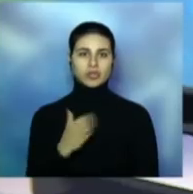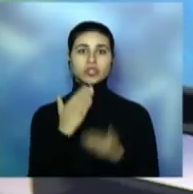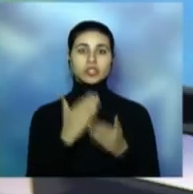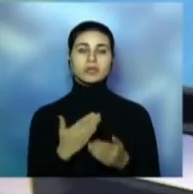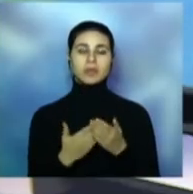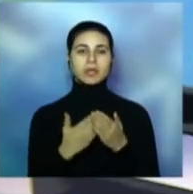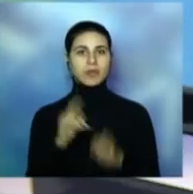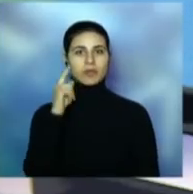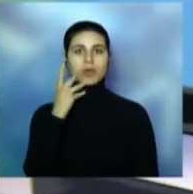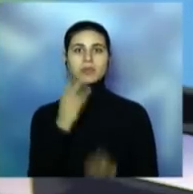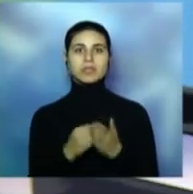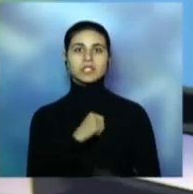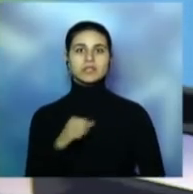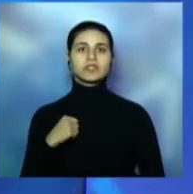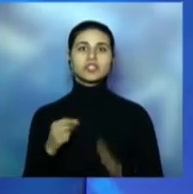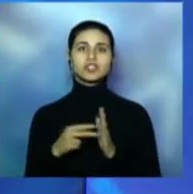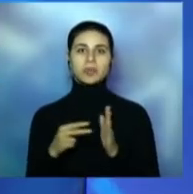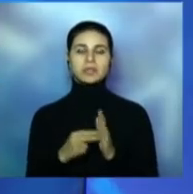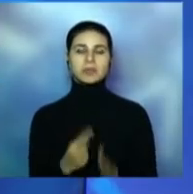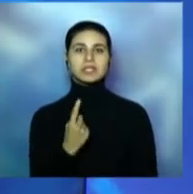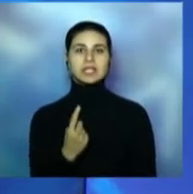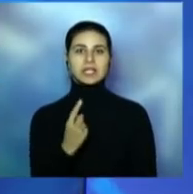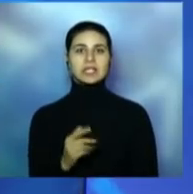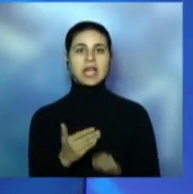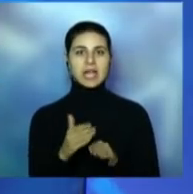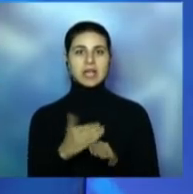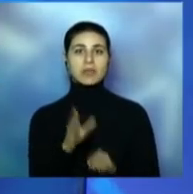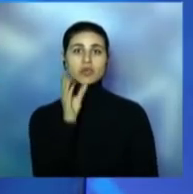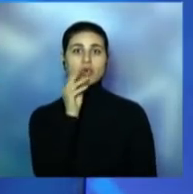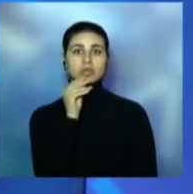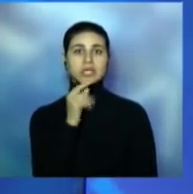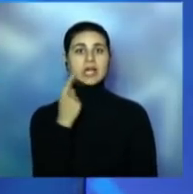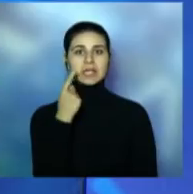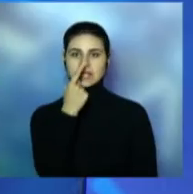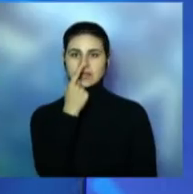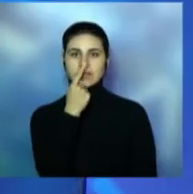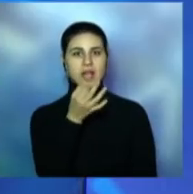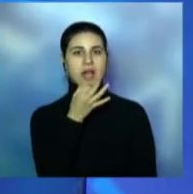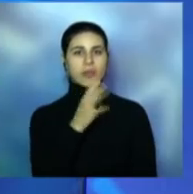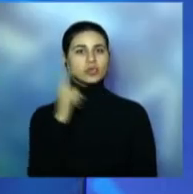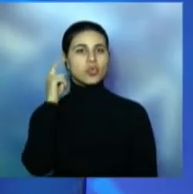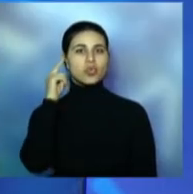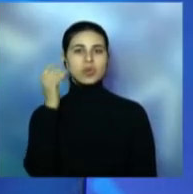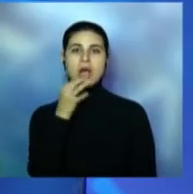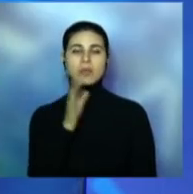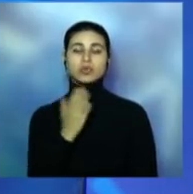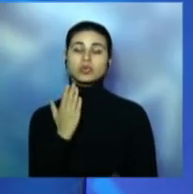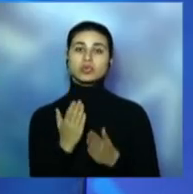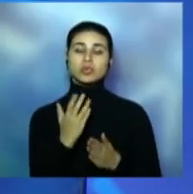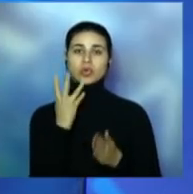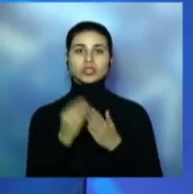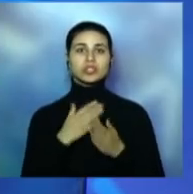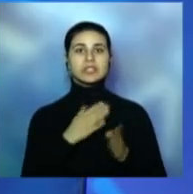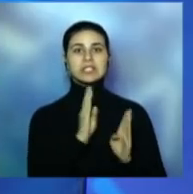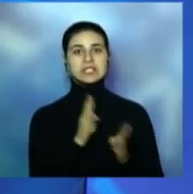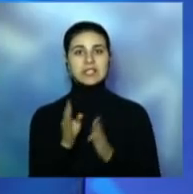განვიხილოთ, როგორც თვითშეფასების ერთ-ერთი ეტაპი? მაშინ, როდესაც ცხვირი არ მოგწონს, ყური არ მოგწონს, თუ ჩვენი